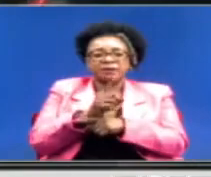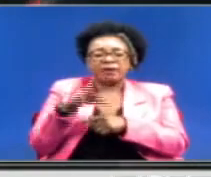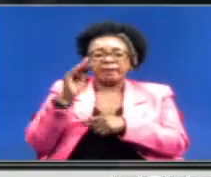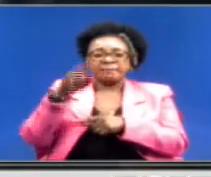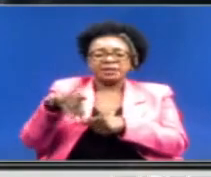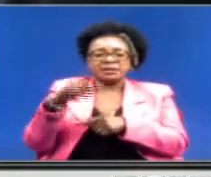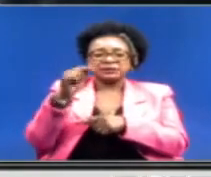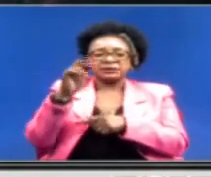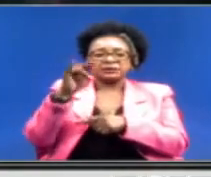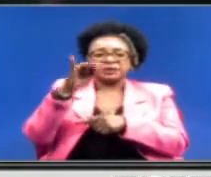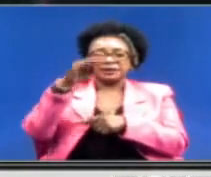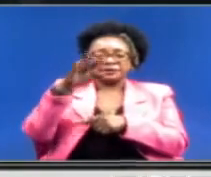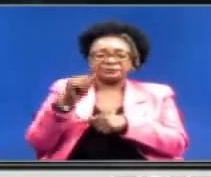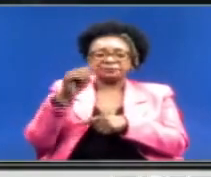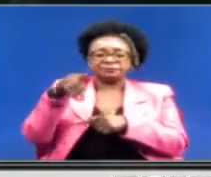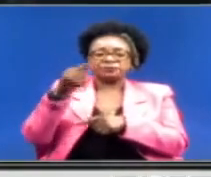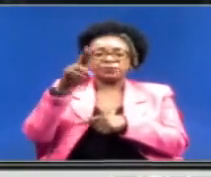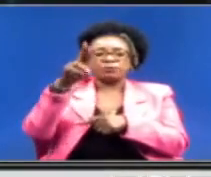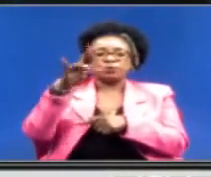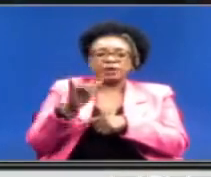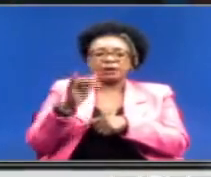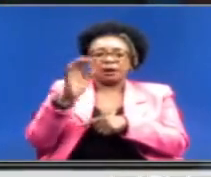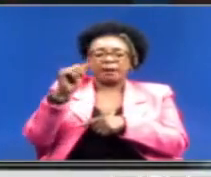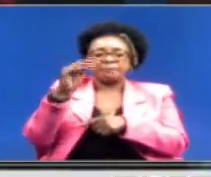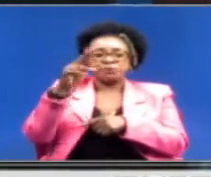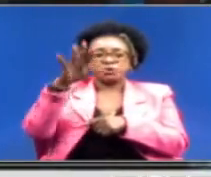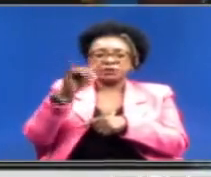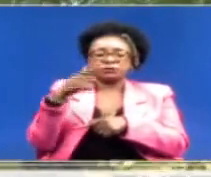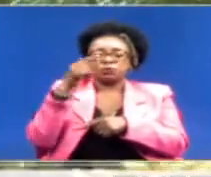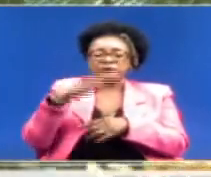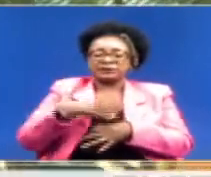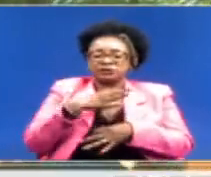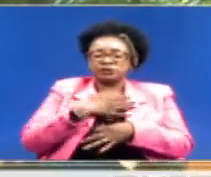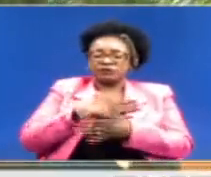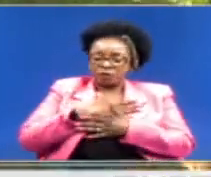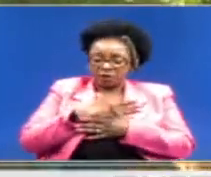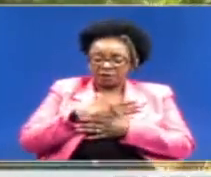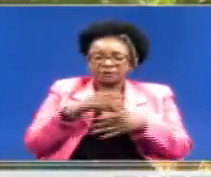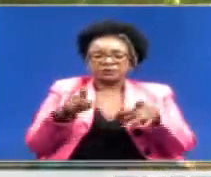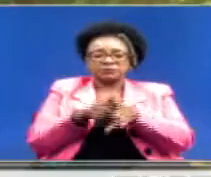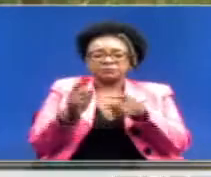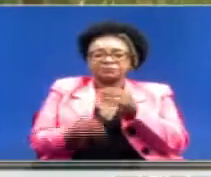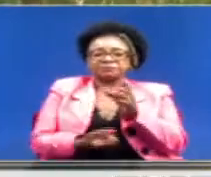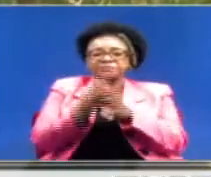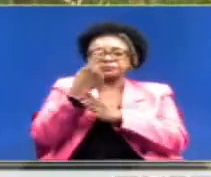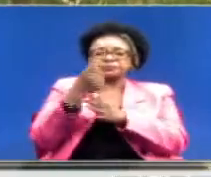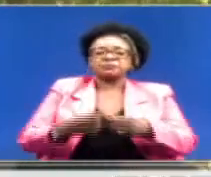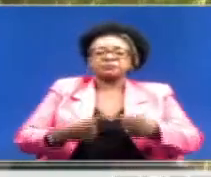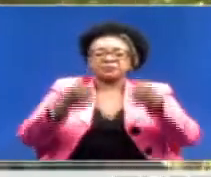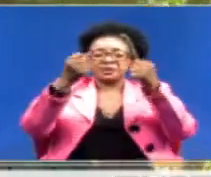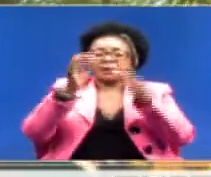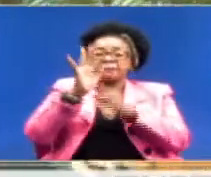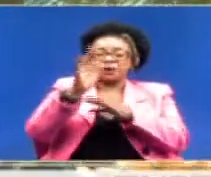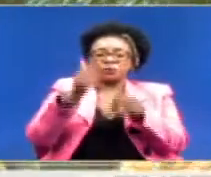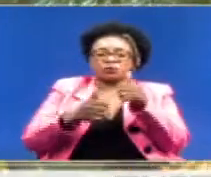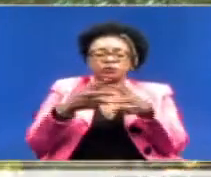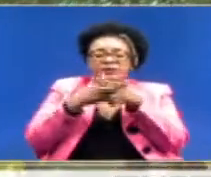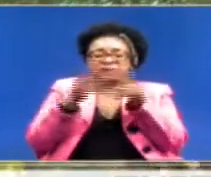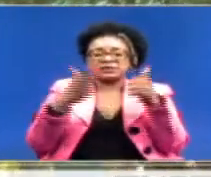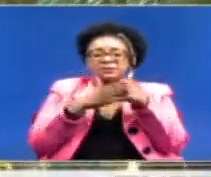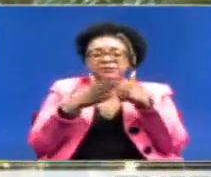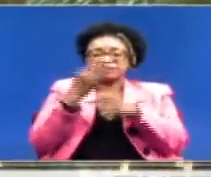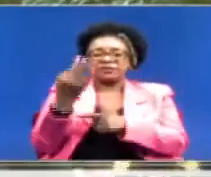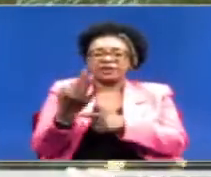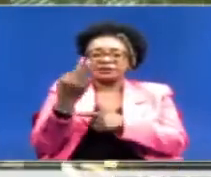ya Mashariki Mpuru Aburi ambaye alikuwa mgeni wa heshima alizindua dimba lake ambalo litaanza Septemba 3 na